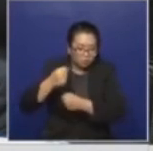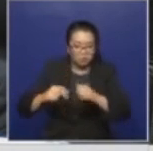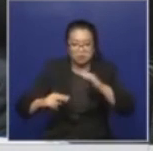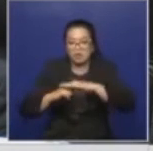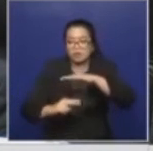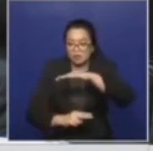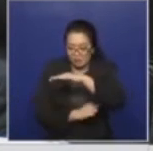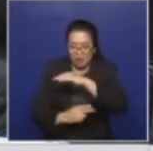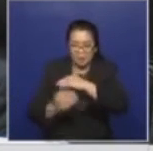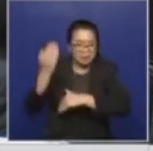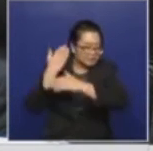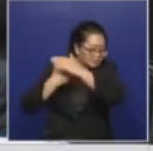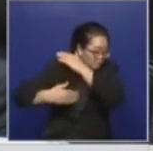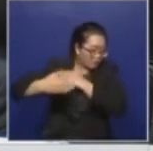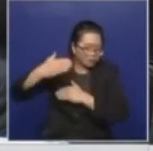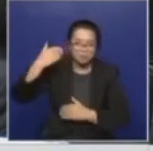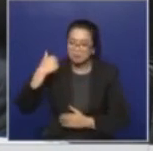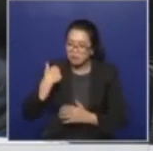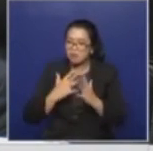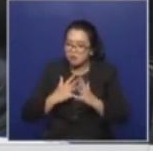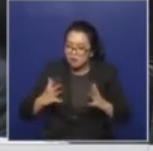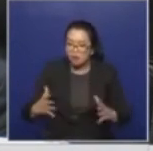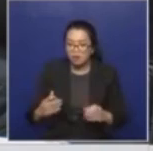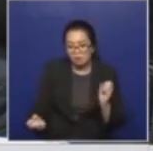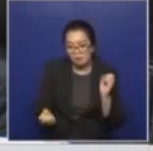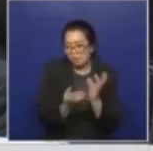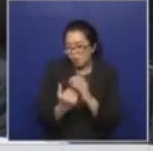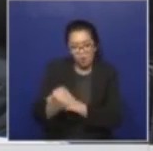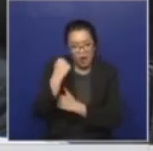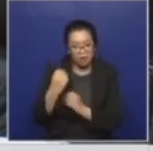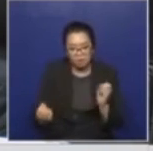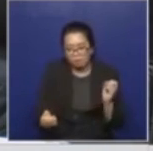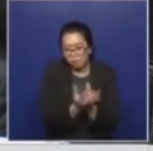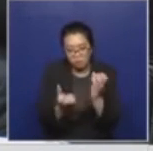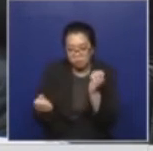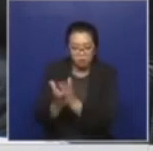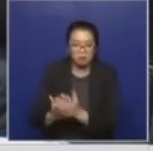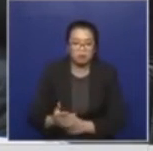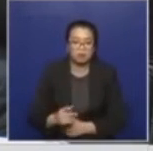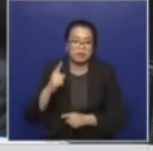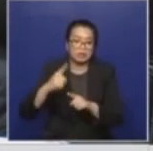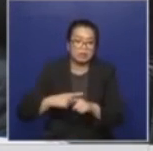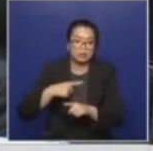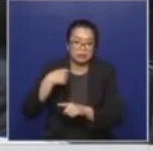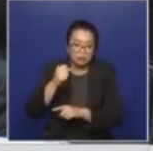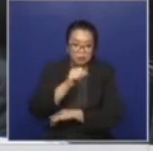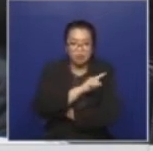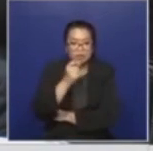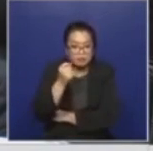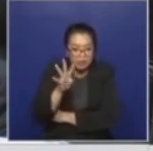าเยอะเหตุการณ์14ตุลา